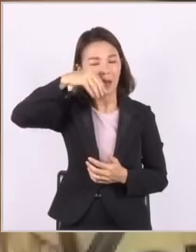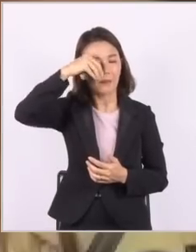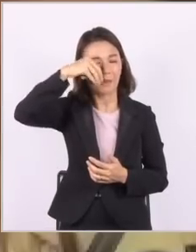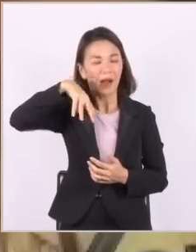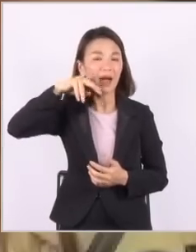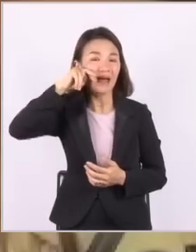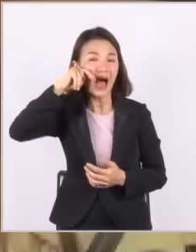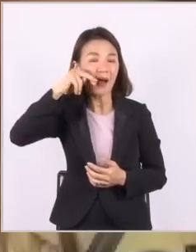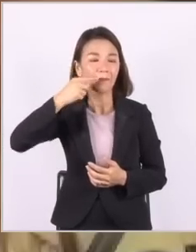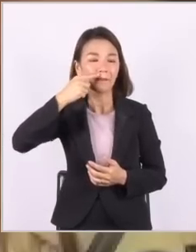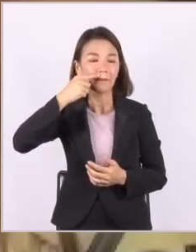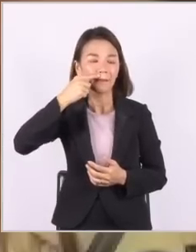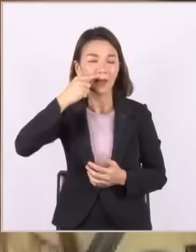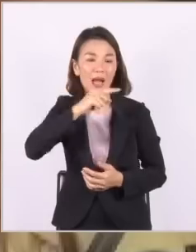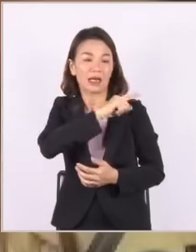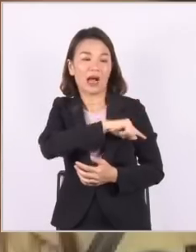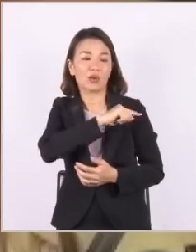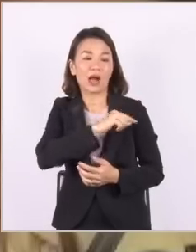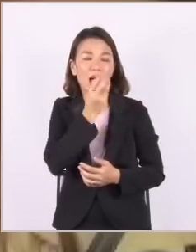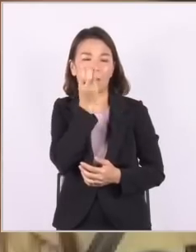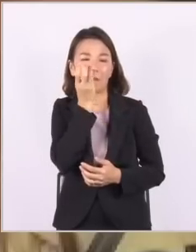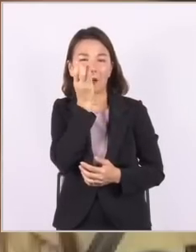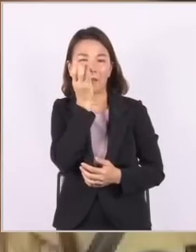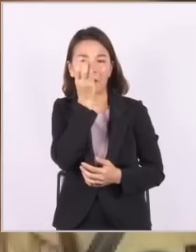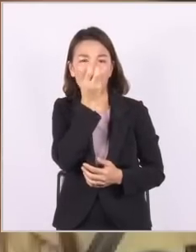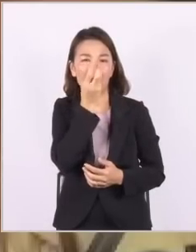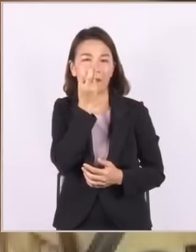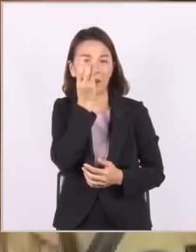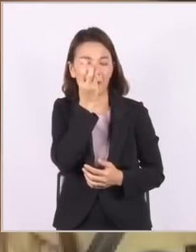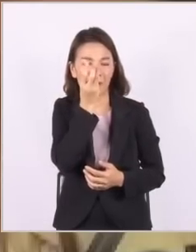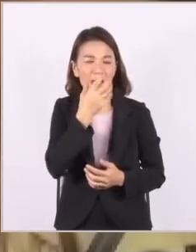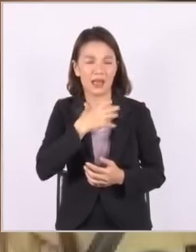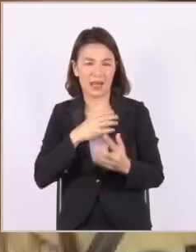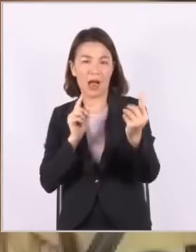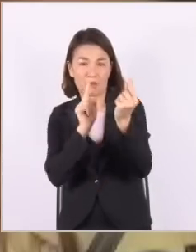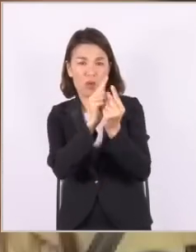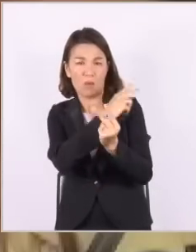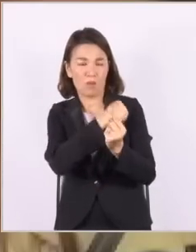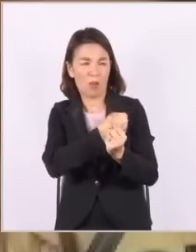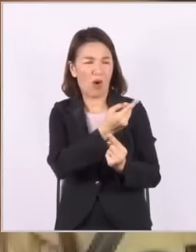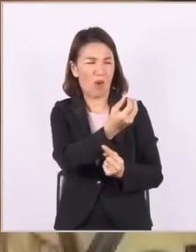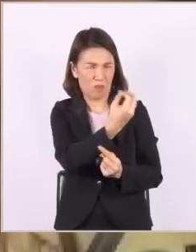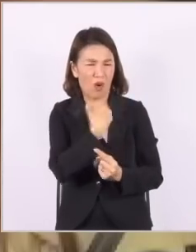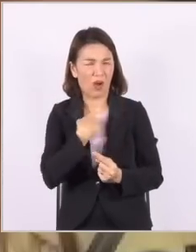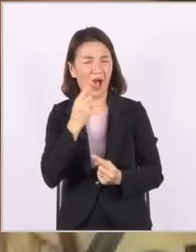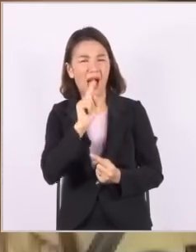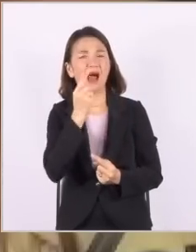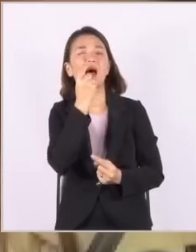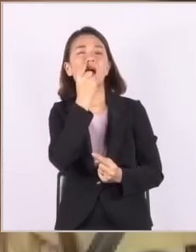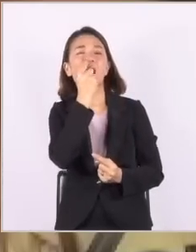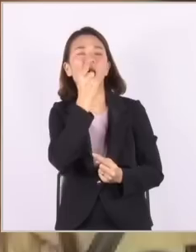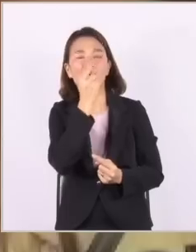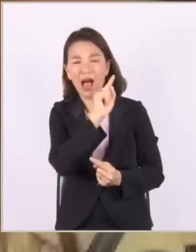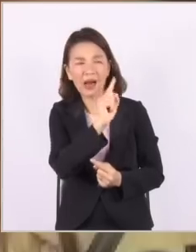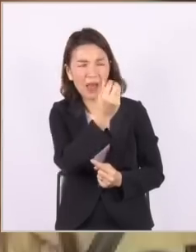า มีตุ่มขาวๆในจมูกหลายตุ่มก็เลยต้องการพบหมอเพื่อจะหาคำตอบว่าไอ้ตุ่มที่ว่าเนี่ยไอ้น้ำมันไหลออกมา